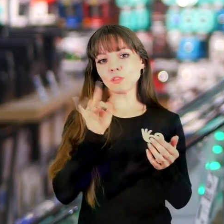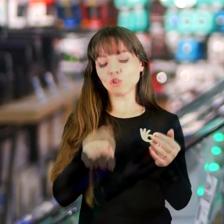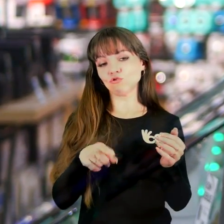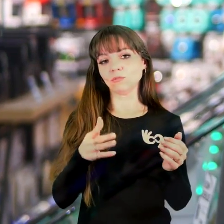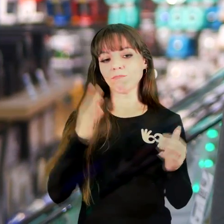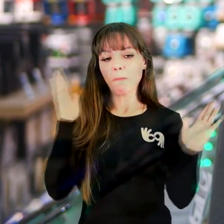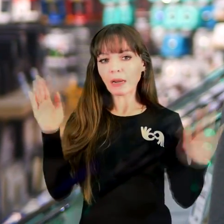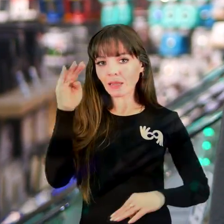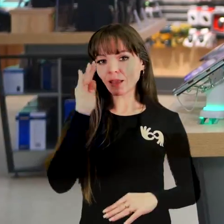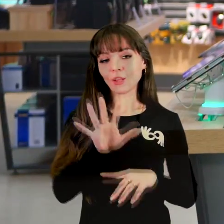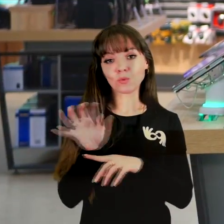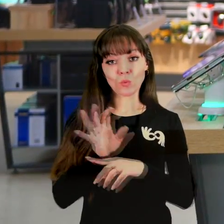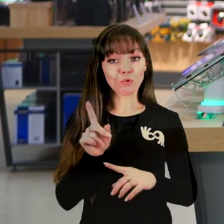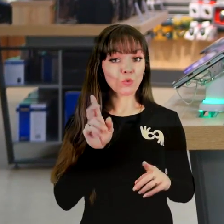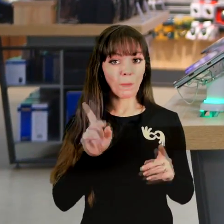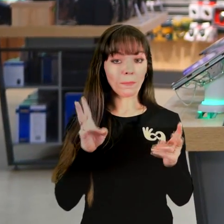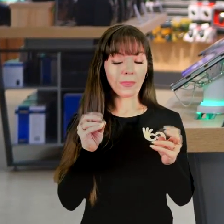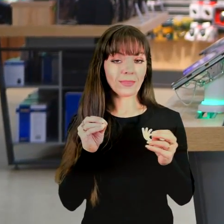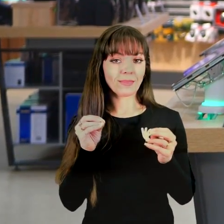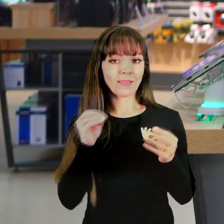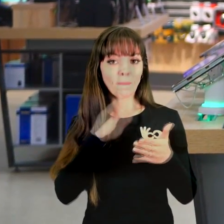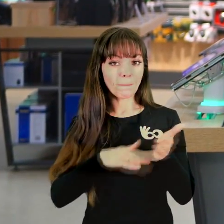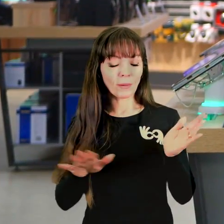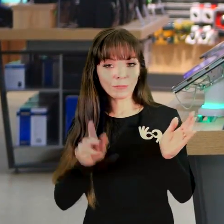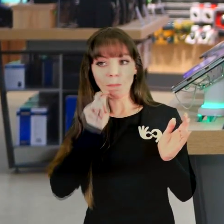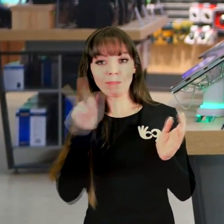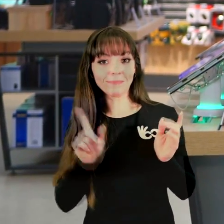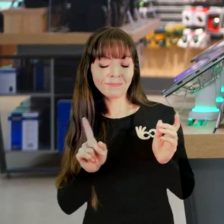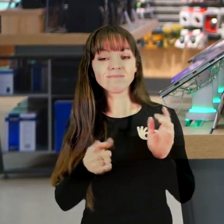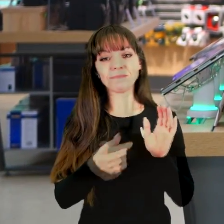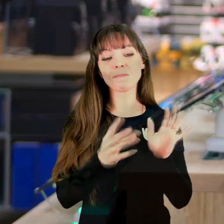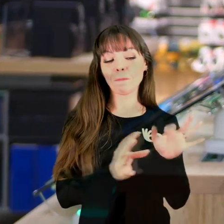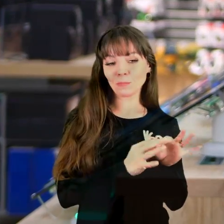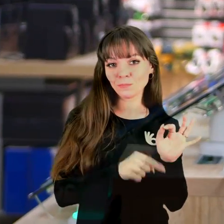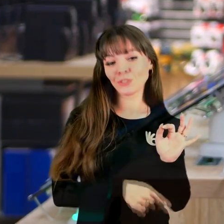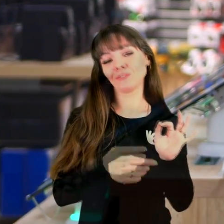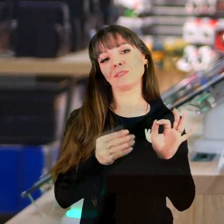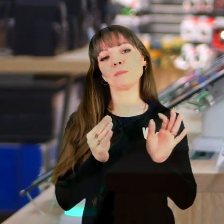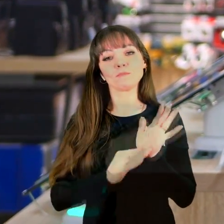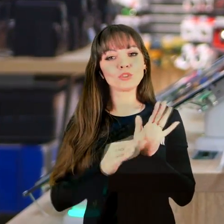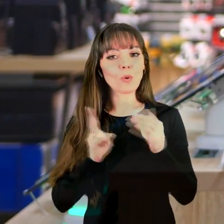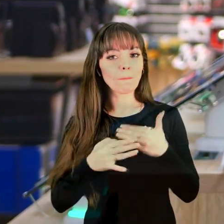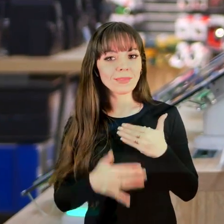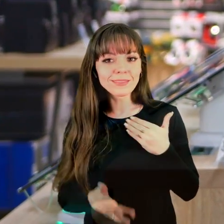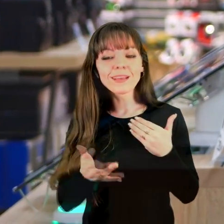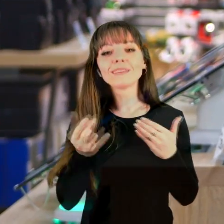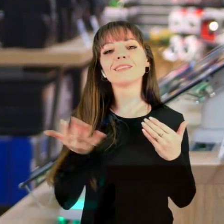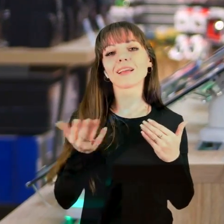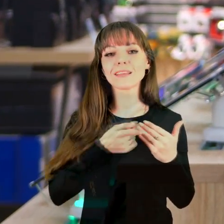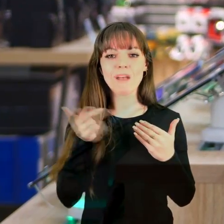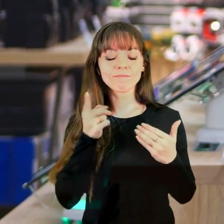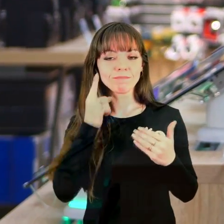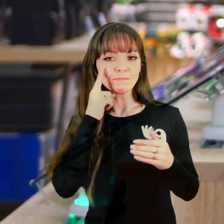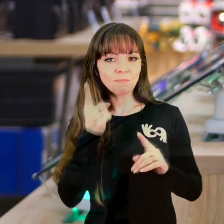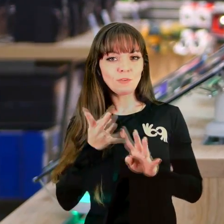конечно же, портретной съемке. А чтобы не пропустить это видео, обязательно подписывайтесь на канал. Также пишите в комментариях, на какие